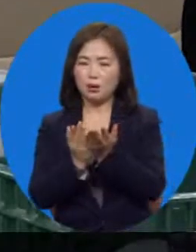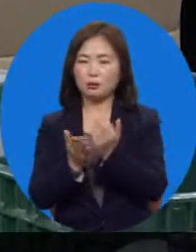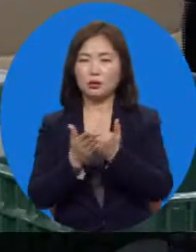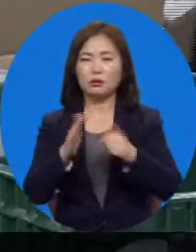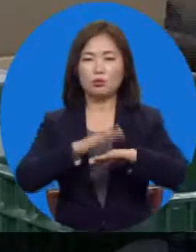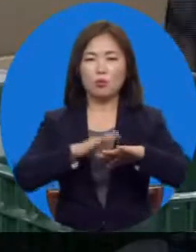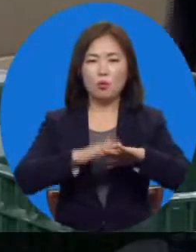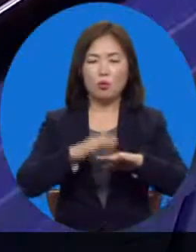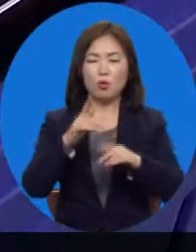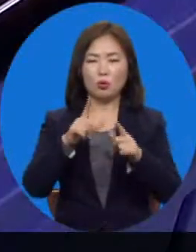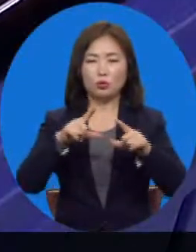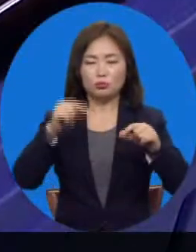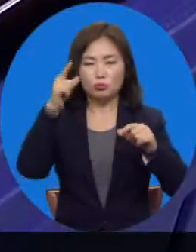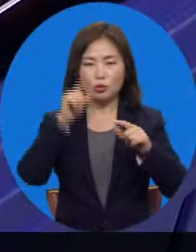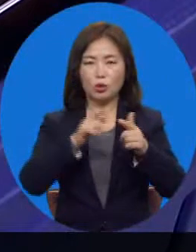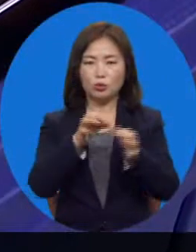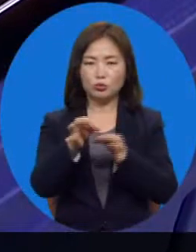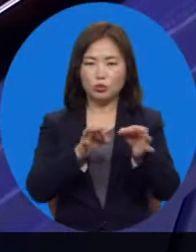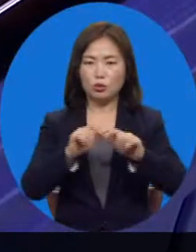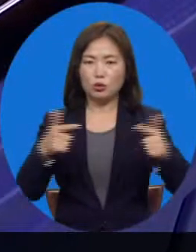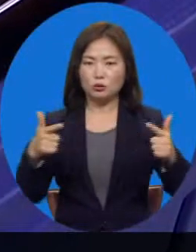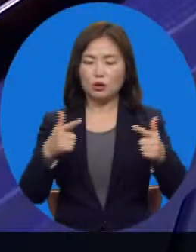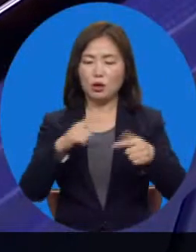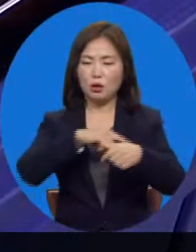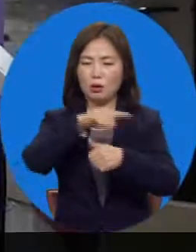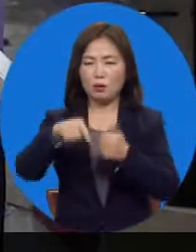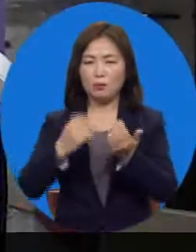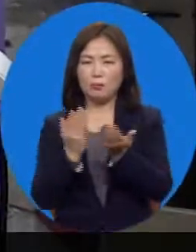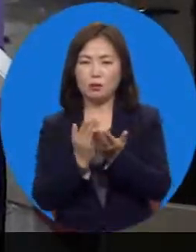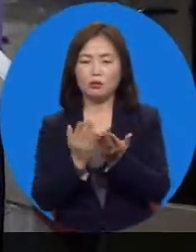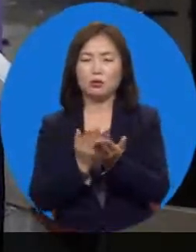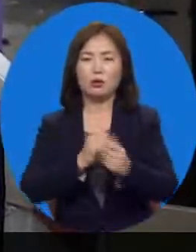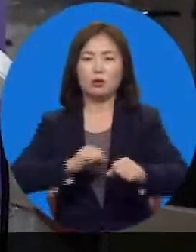농업 생산과 유통도 탄력적인